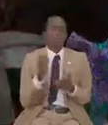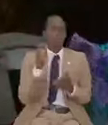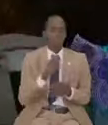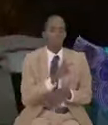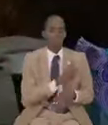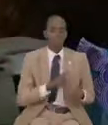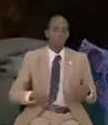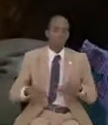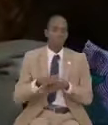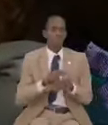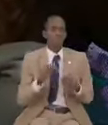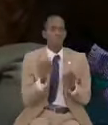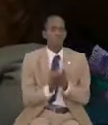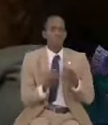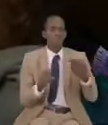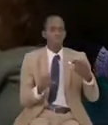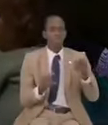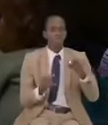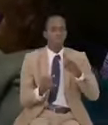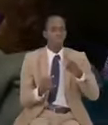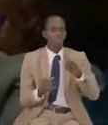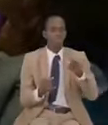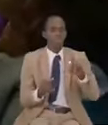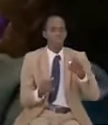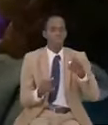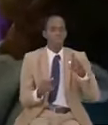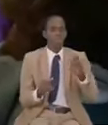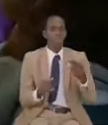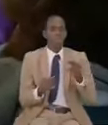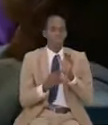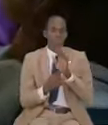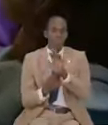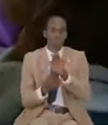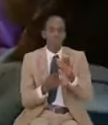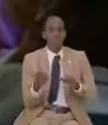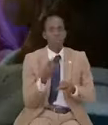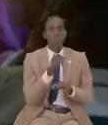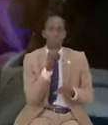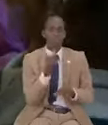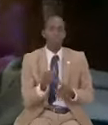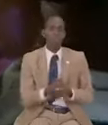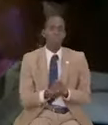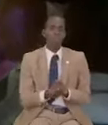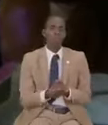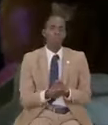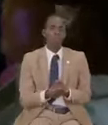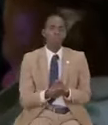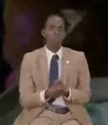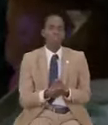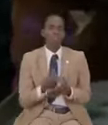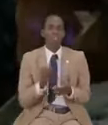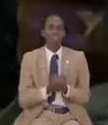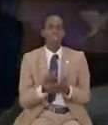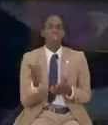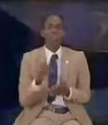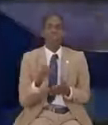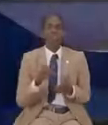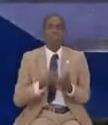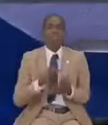dans sa maison et dans tous ces domaines c'est l'origine